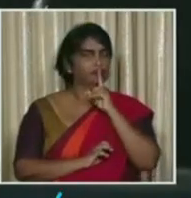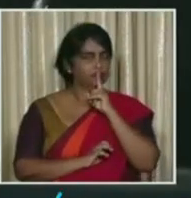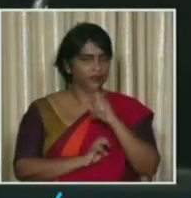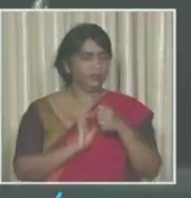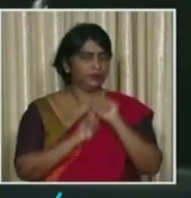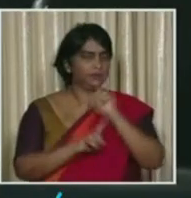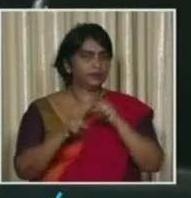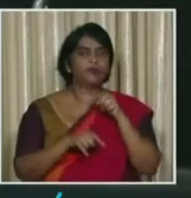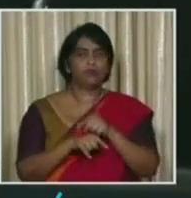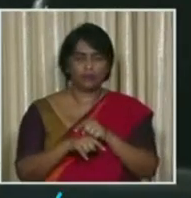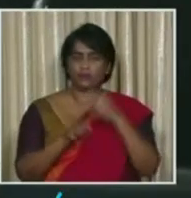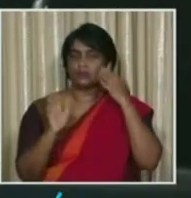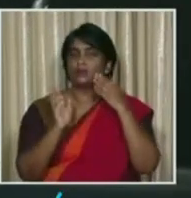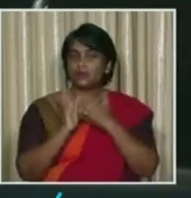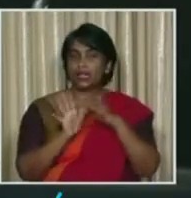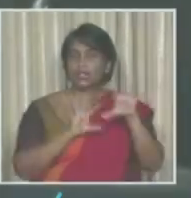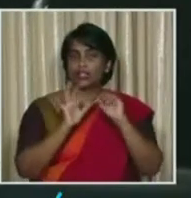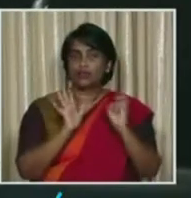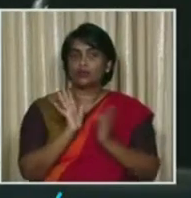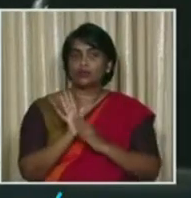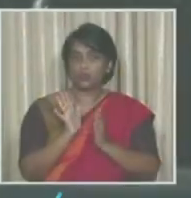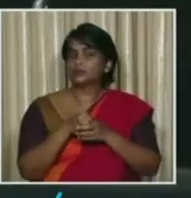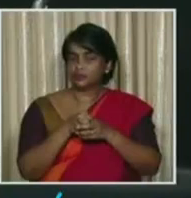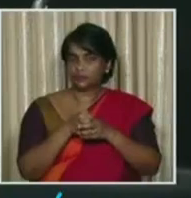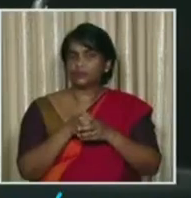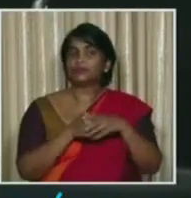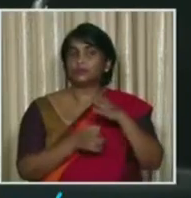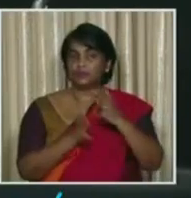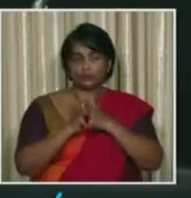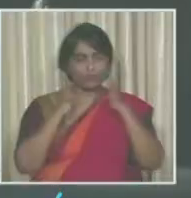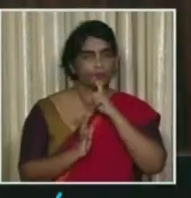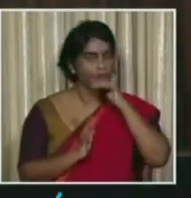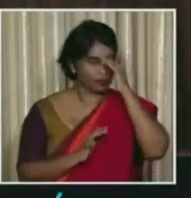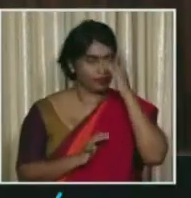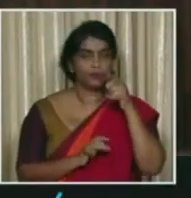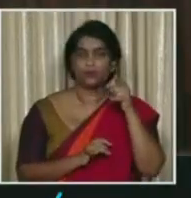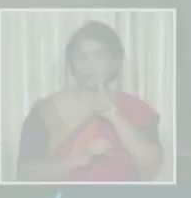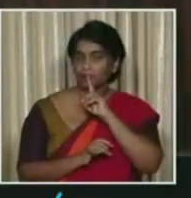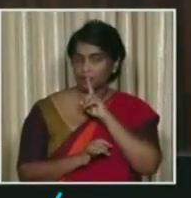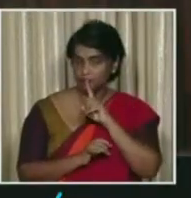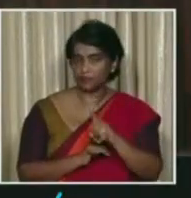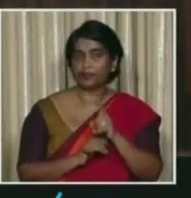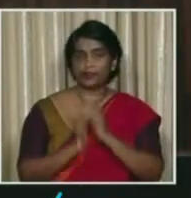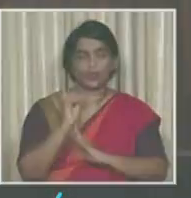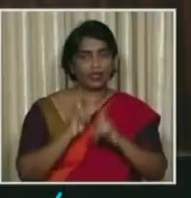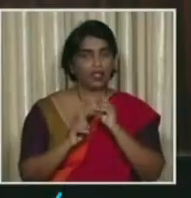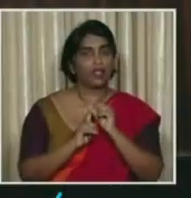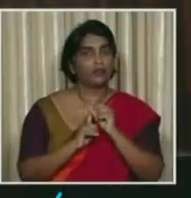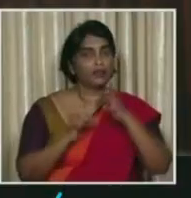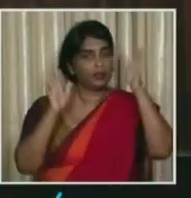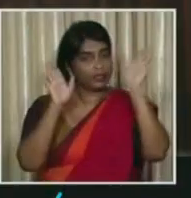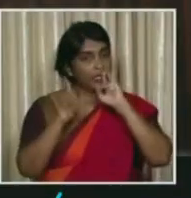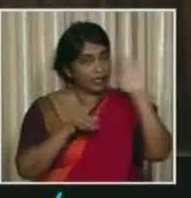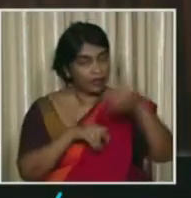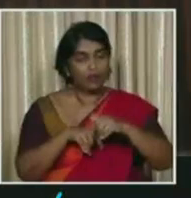ගරු සභාවට මේ පිළිබඳ තේරීම් කාරක සභාවක් පත් කරලා පුළුල් විමර්ශනයක් කරන්න. උතුමාලා කිව්වා අමාත්‍යවරයා කැඳවුවත් ඒ නිලධාරීන්